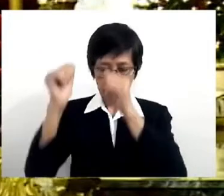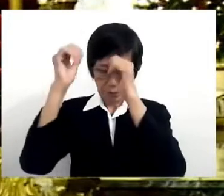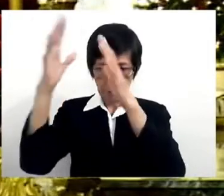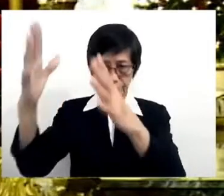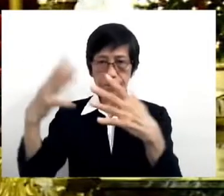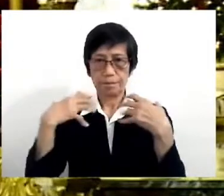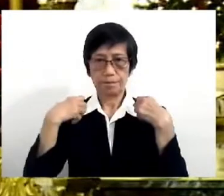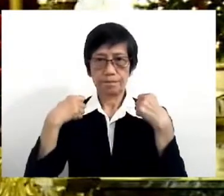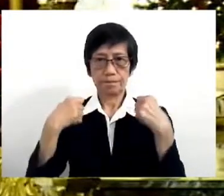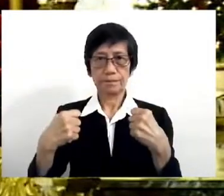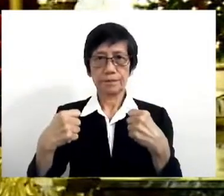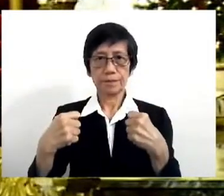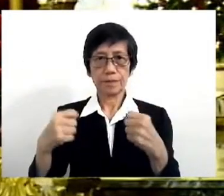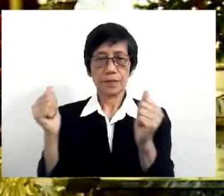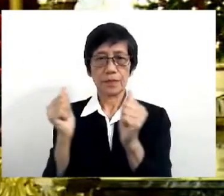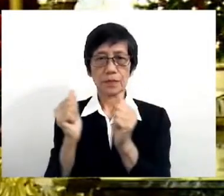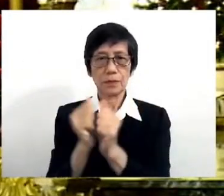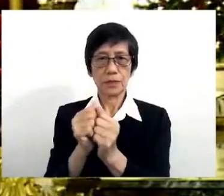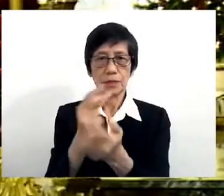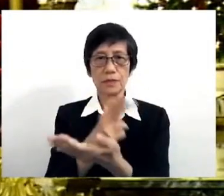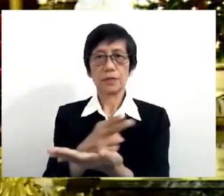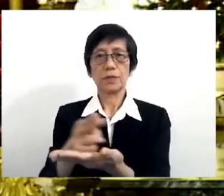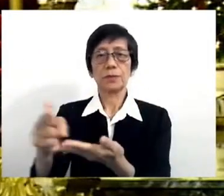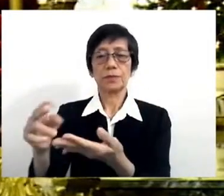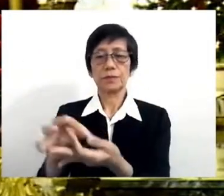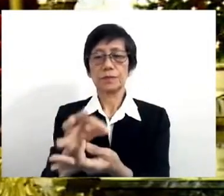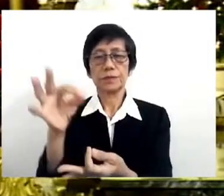makapangyarihan, kasama ng Espiritu Santo,